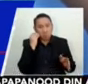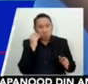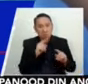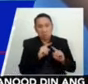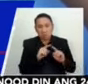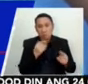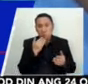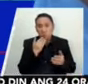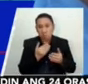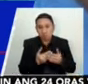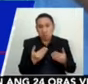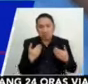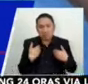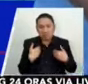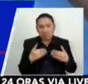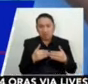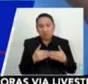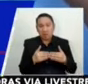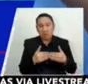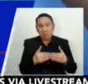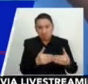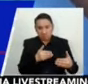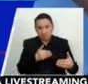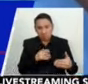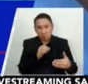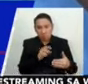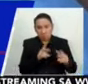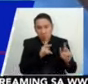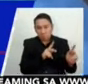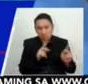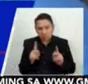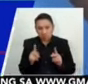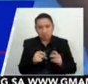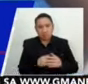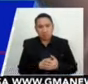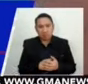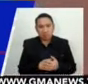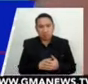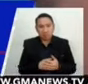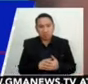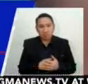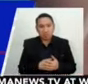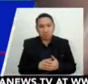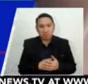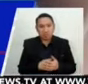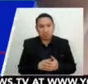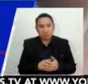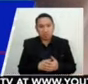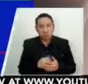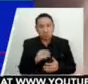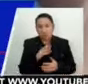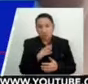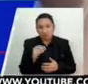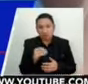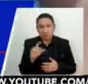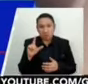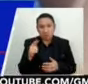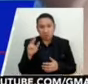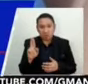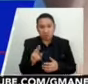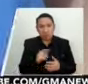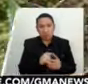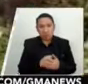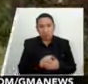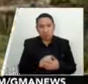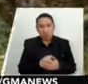been our standard since the very beginning. I think all local government officials will have learned